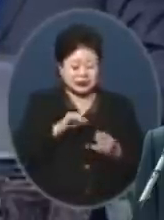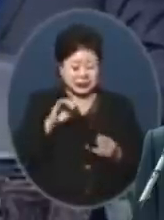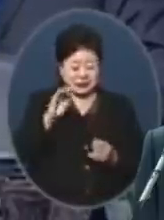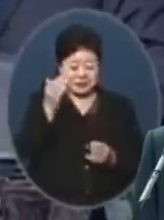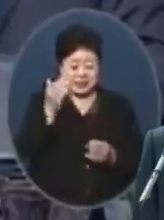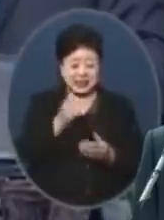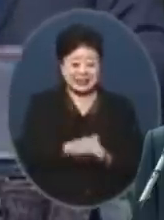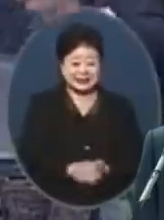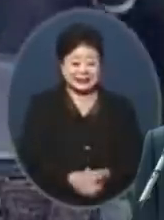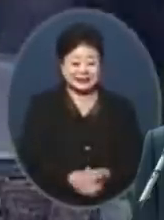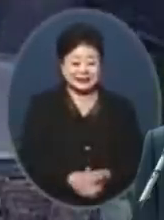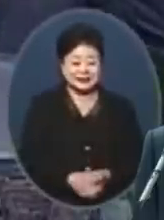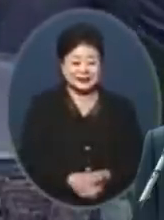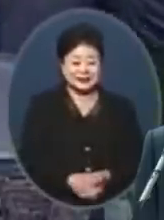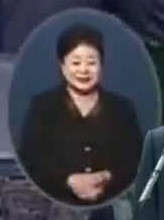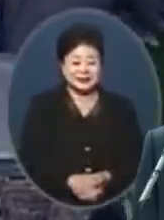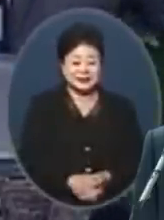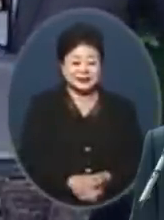것입니다.